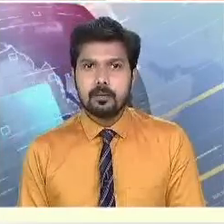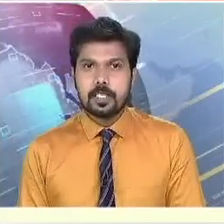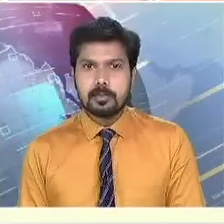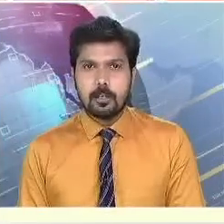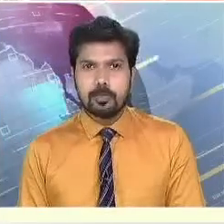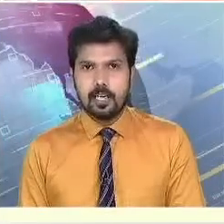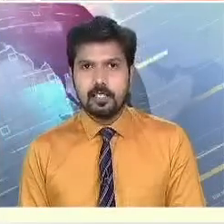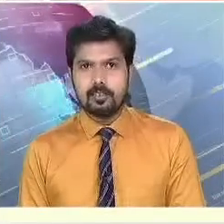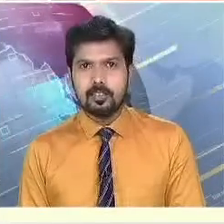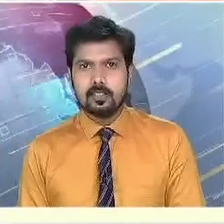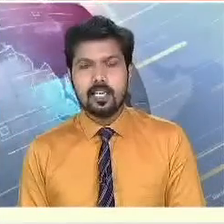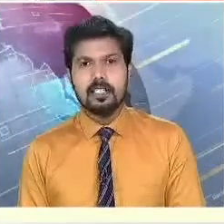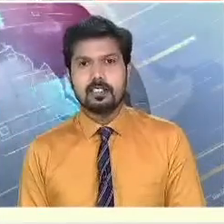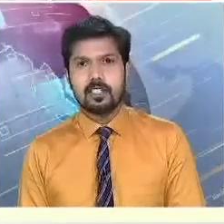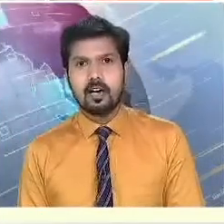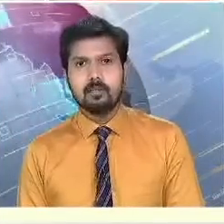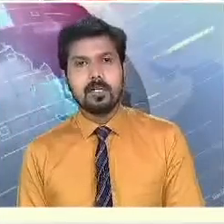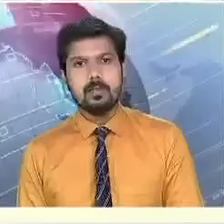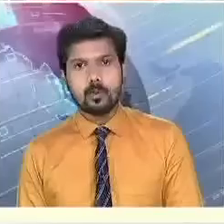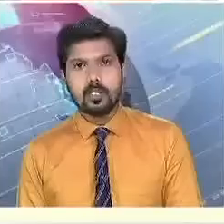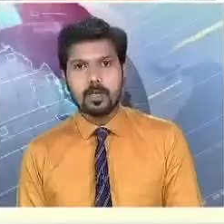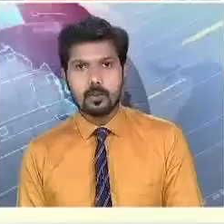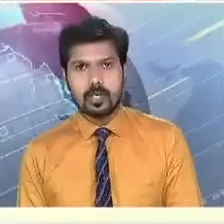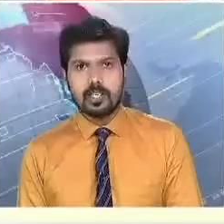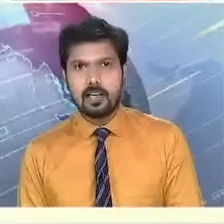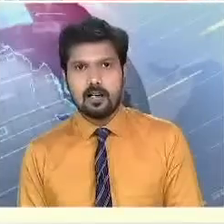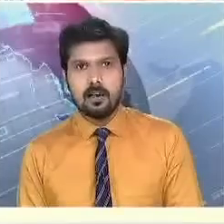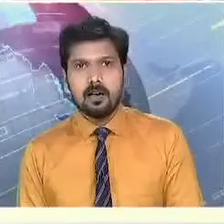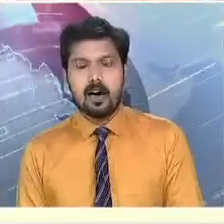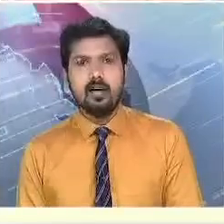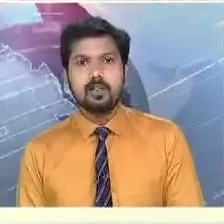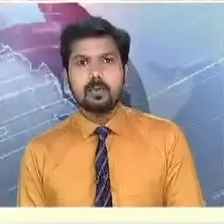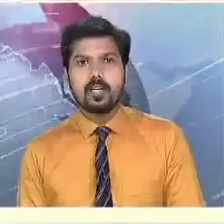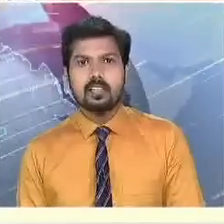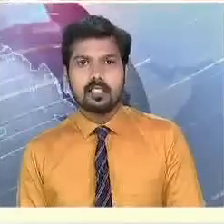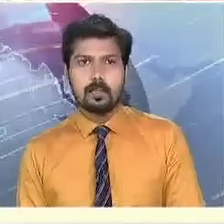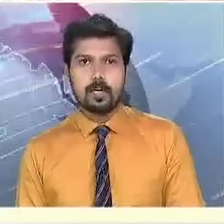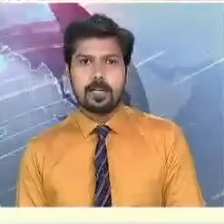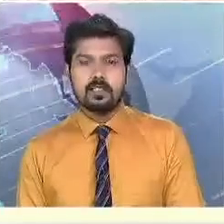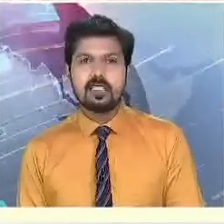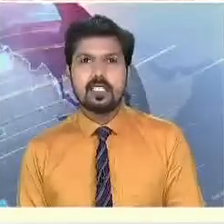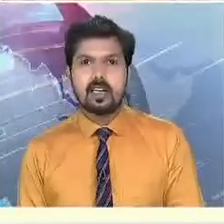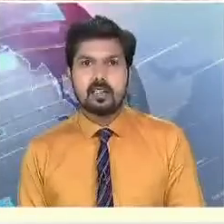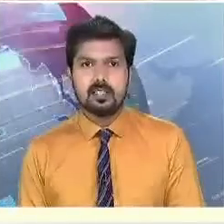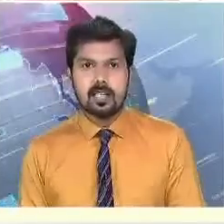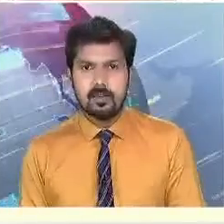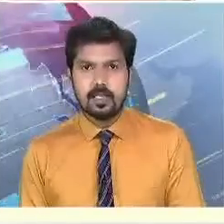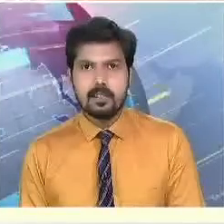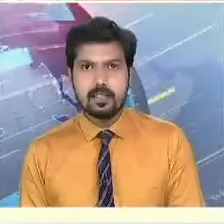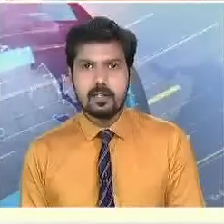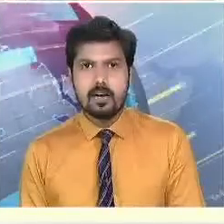அரசியலுக்கு வரும் திட்டம் ஏதும் இல்லை என்று நடிகர் ரஜினிகாந்த் மீண்டும் உறுதிபட கூறியிருக்கிறார். ஆளுநர் உடனான சந்திப்புக்கு பிறகு